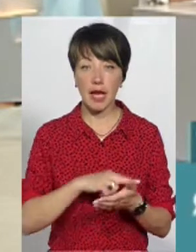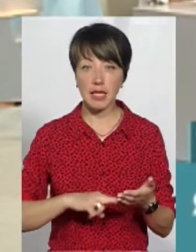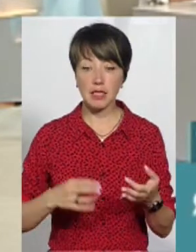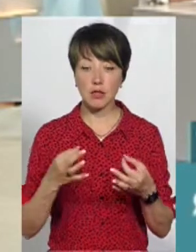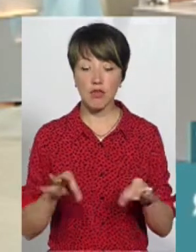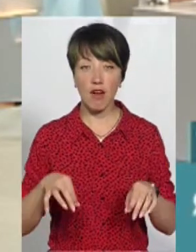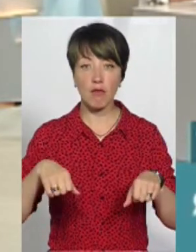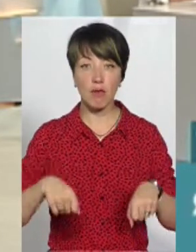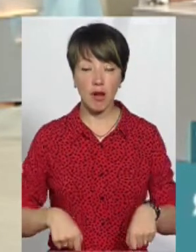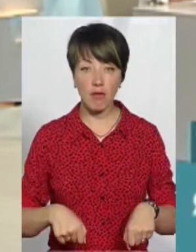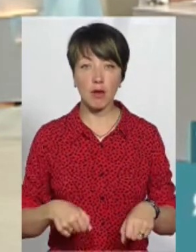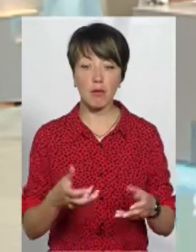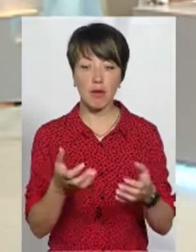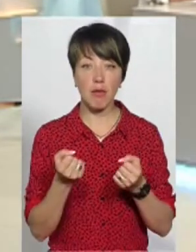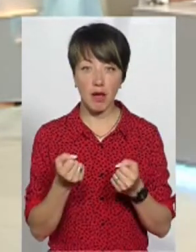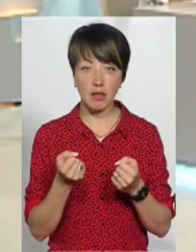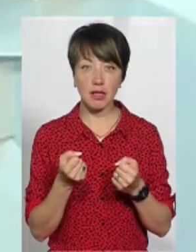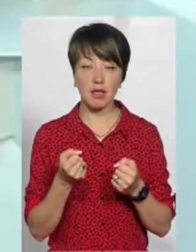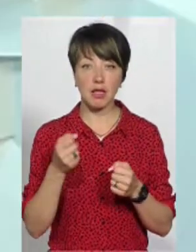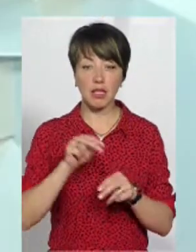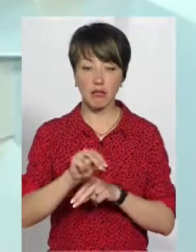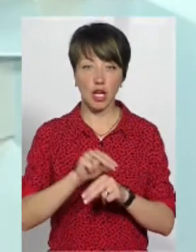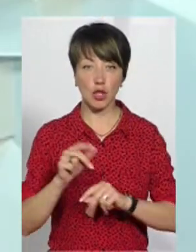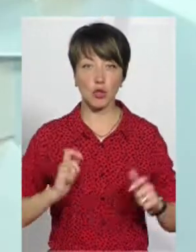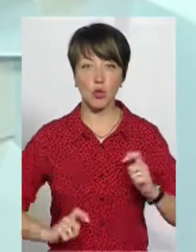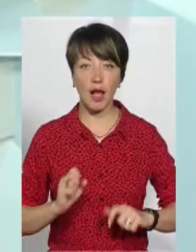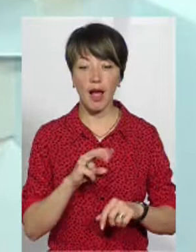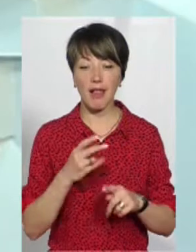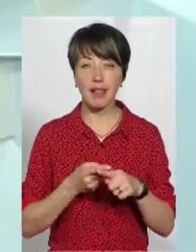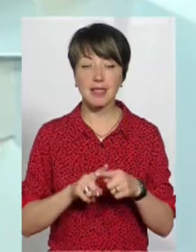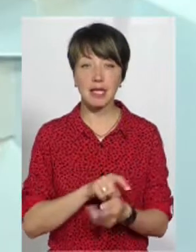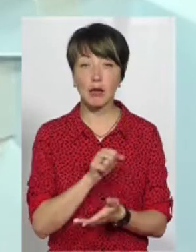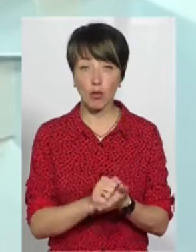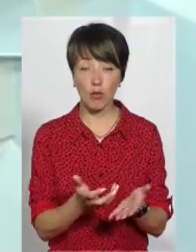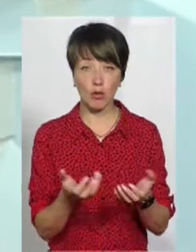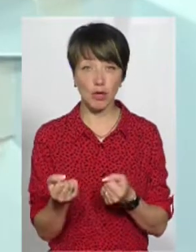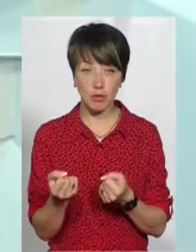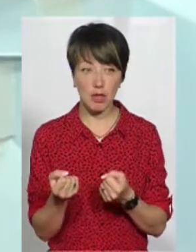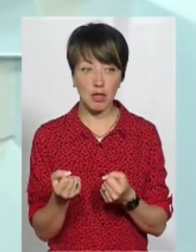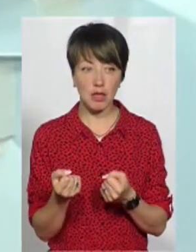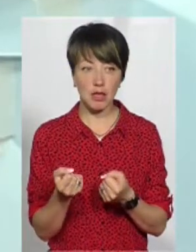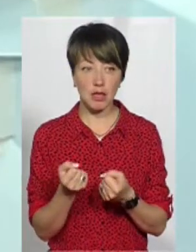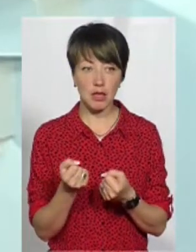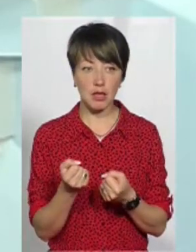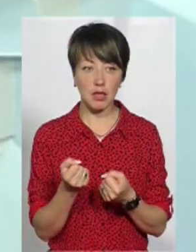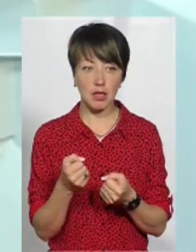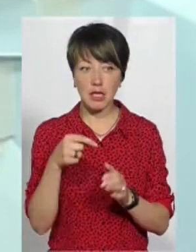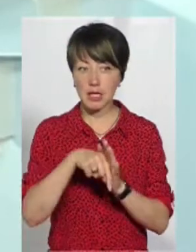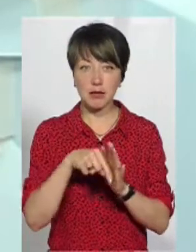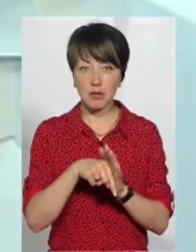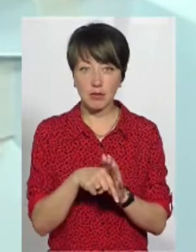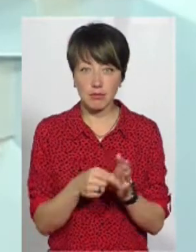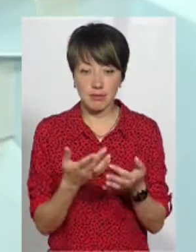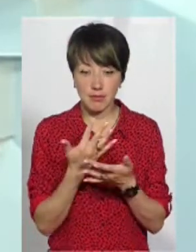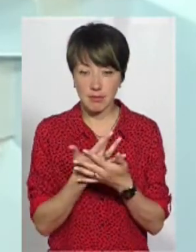ліцензував право і приймає на право навчати студентів. Але ці дипломи, які вони отримують, наповнені абсолютно різним змістом.